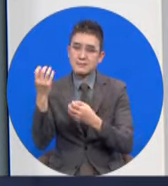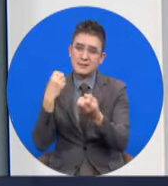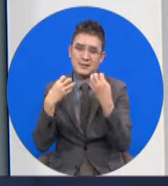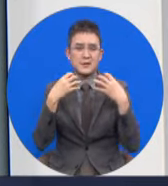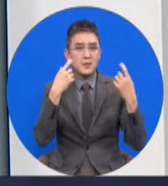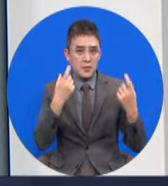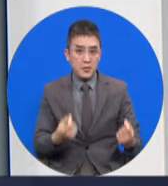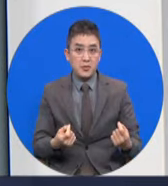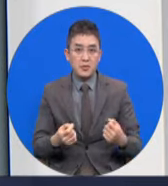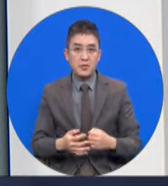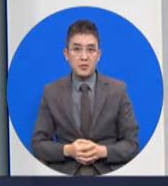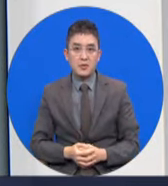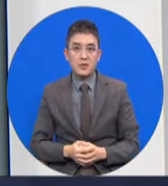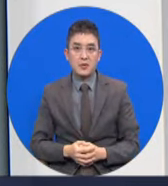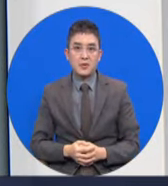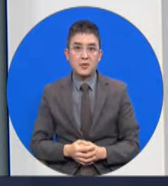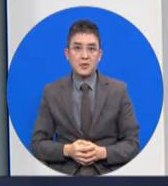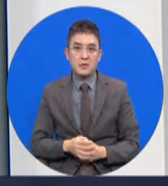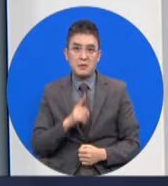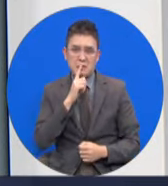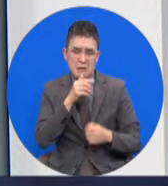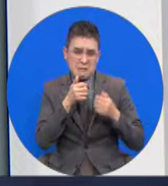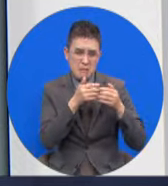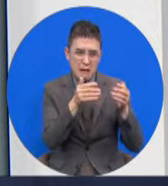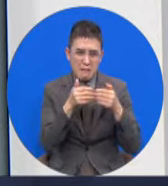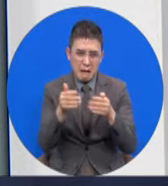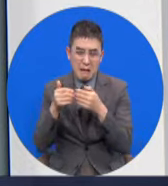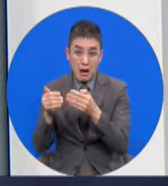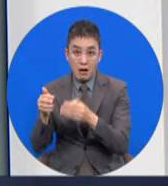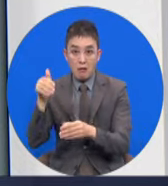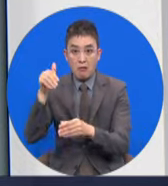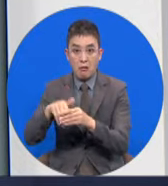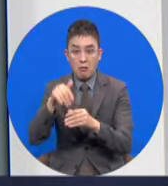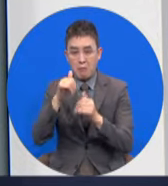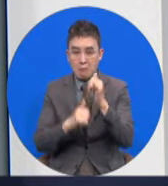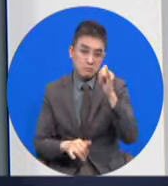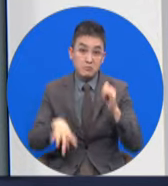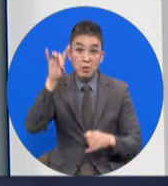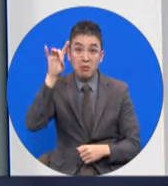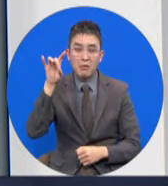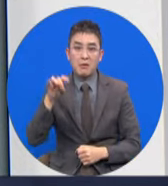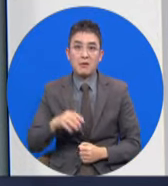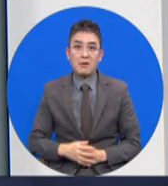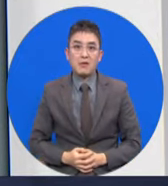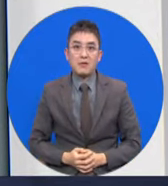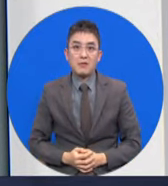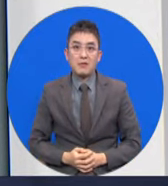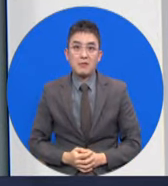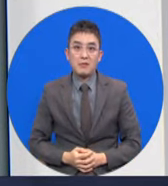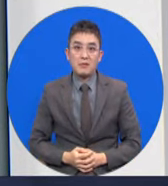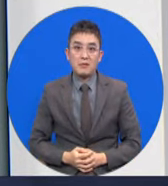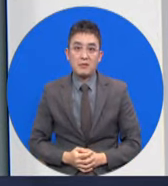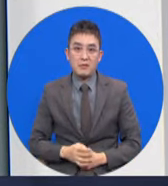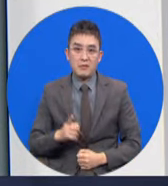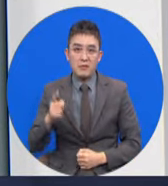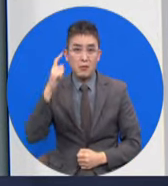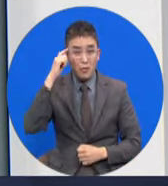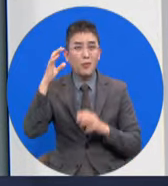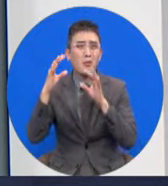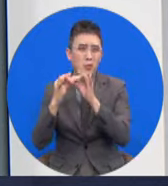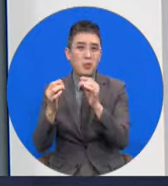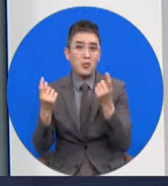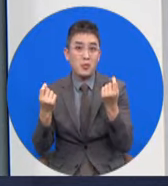이렇게 험한 말이 난무하는 이런 비방이 난무하는 그런 선거가 없었다라고 하는데 이번 저도 공감을 하고요. 이번